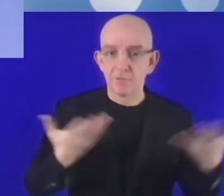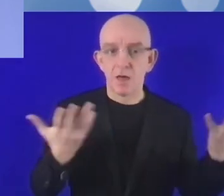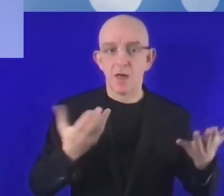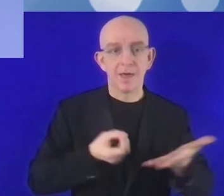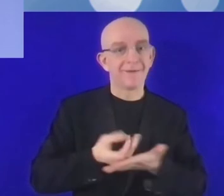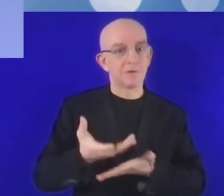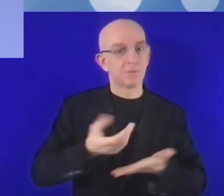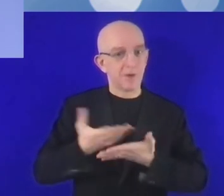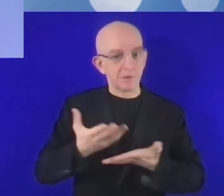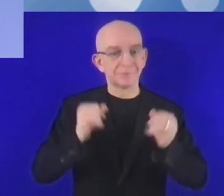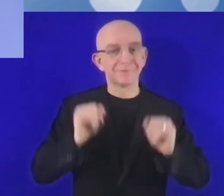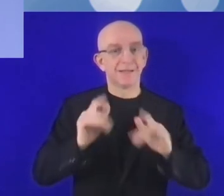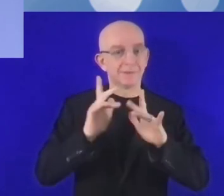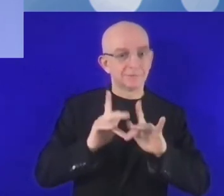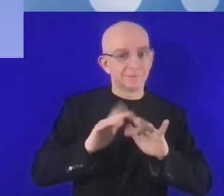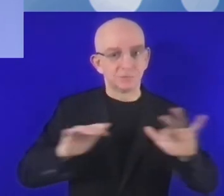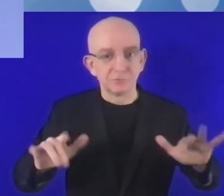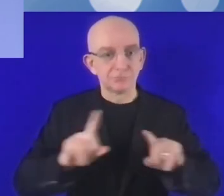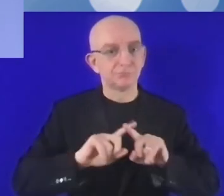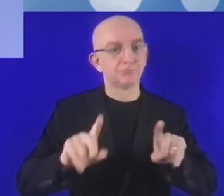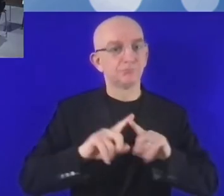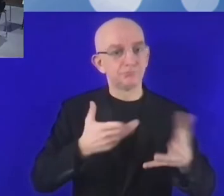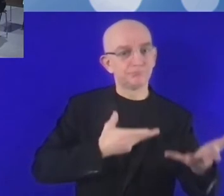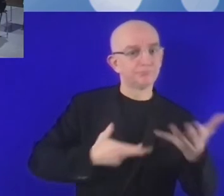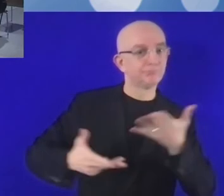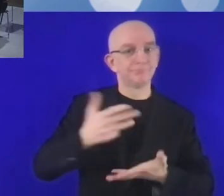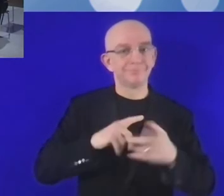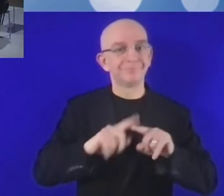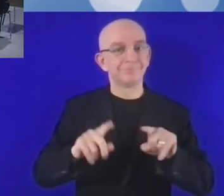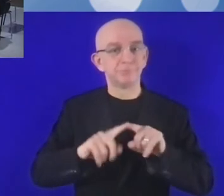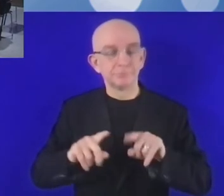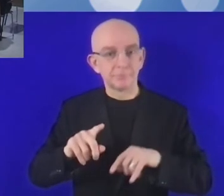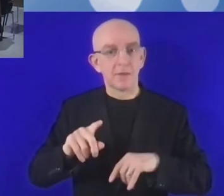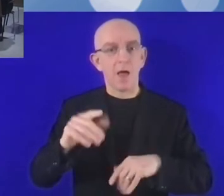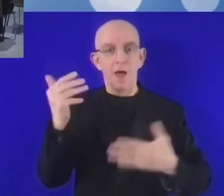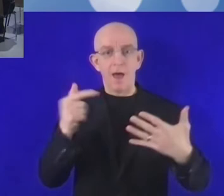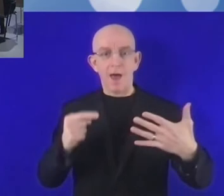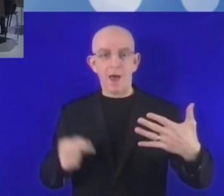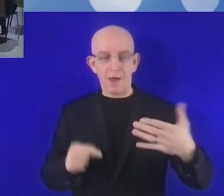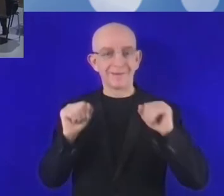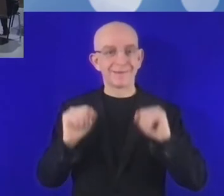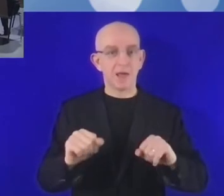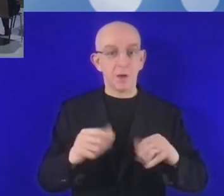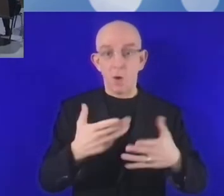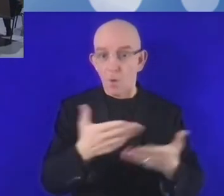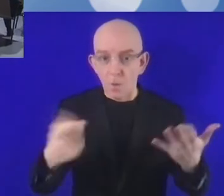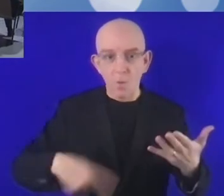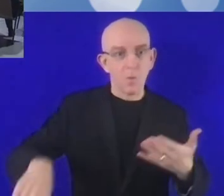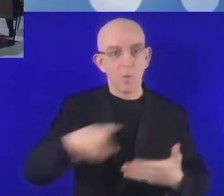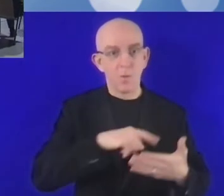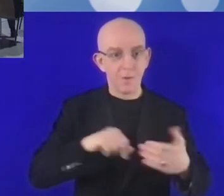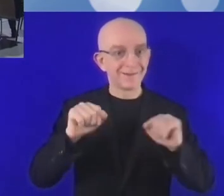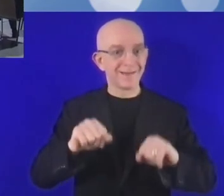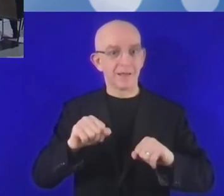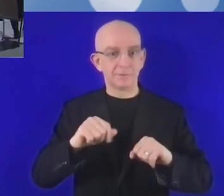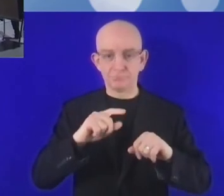La musique est porteuse d'émotions, elle est porteuse d'informations aussi. La musique nous transmet des informations par